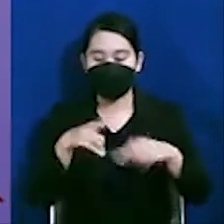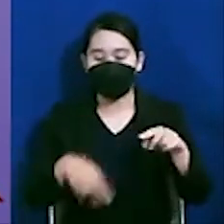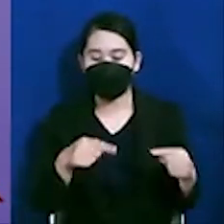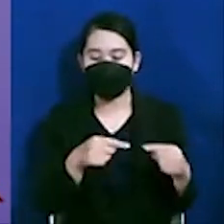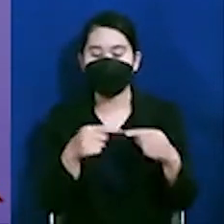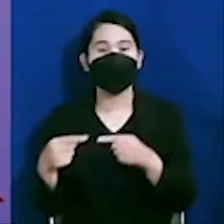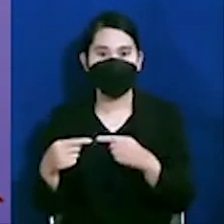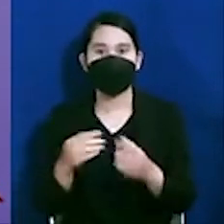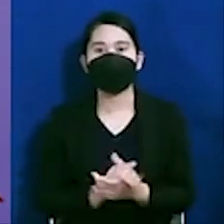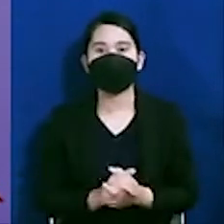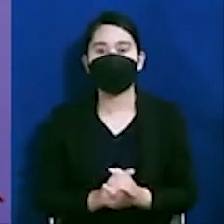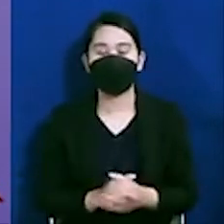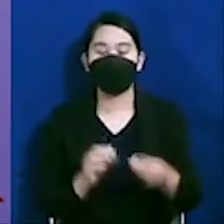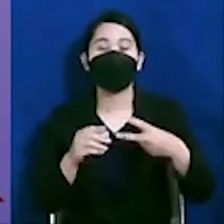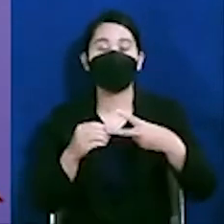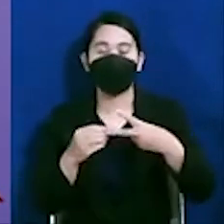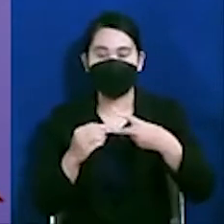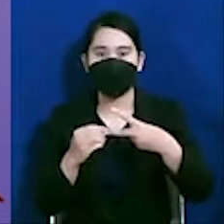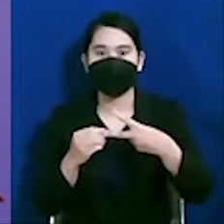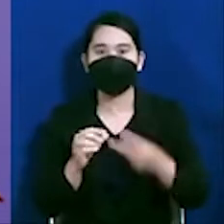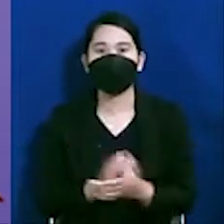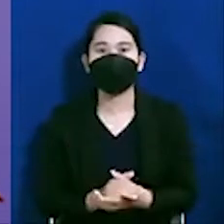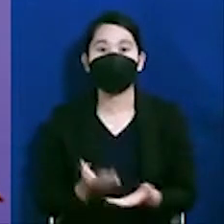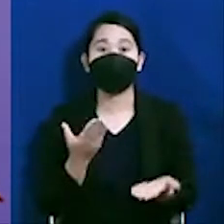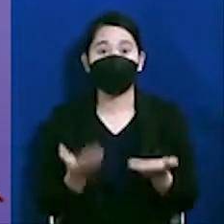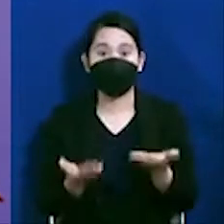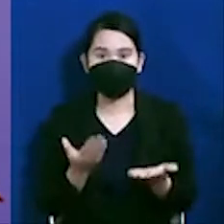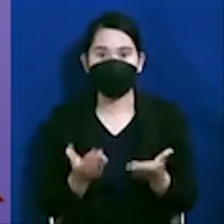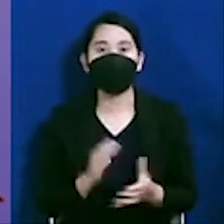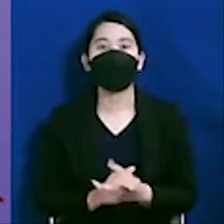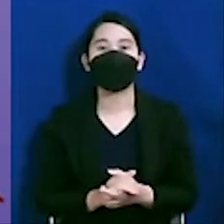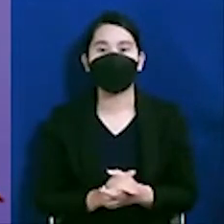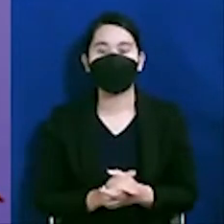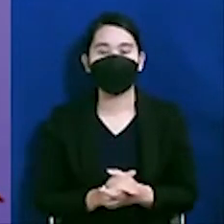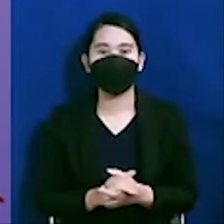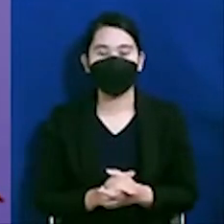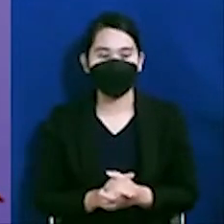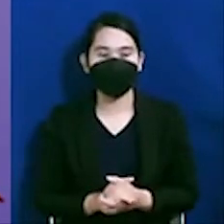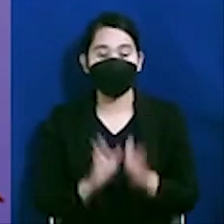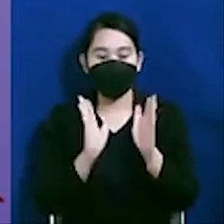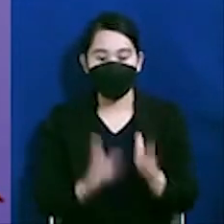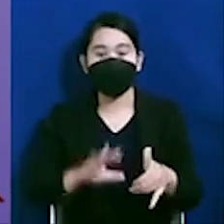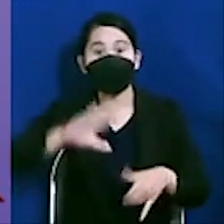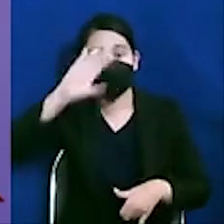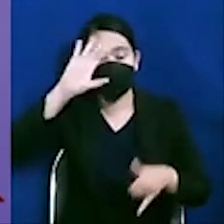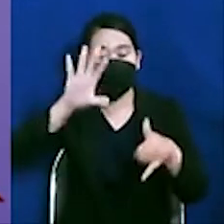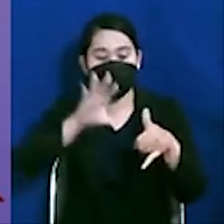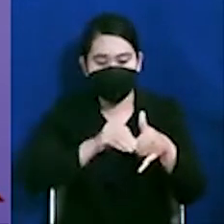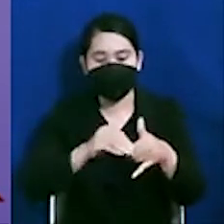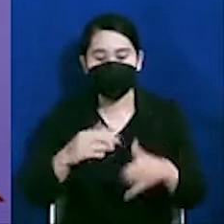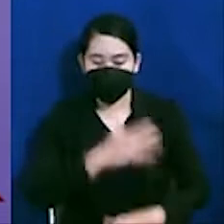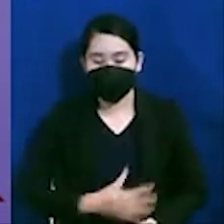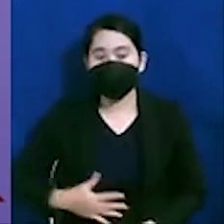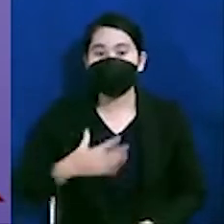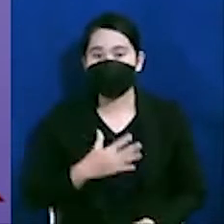นะครับอันที่สองนะครับถ้าหรือเราได้พบว่ามีผู้ป่วยหลายท่านนะครับที่แข็งแรง